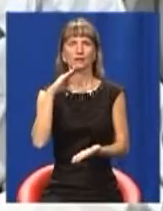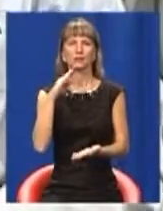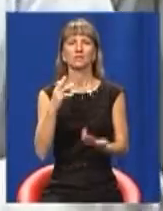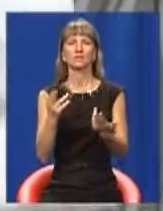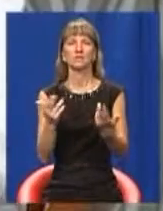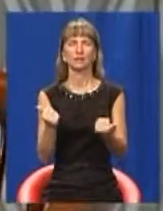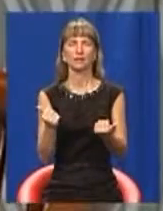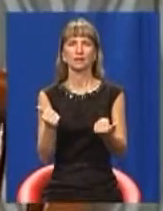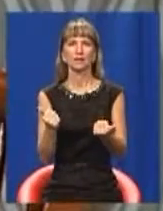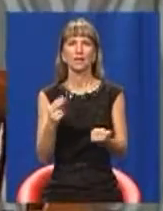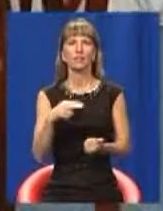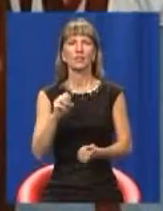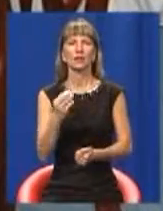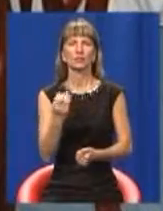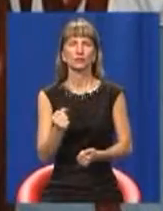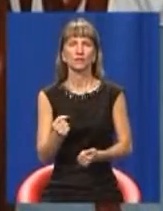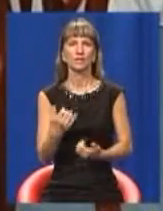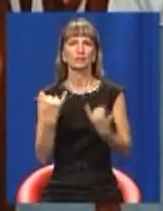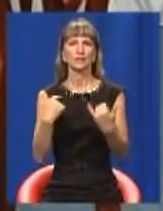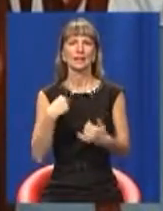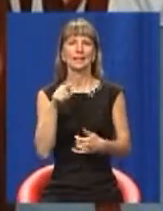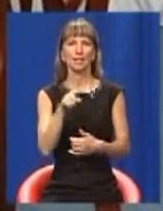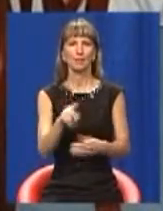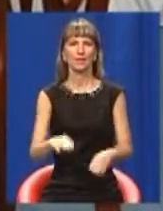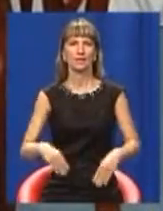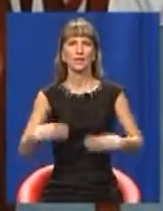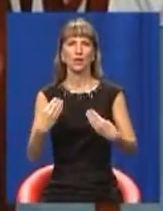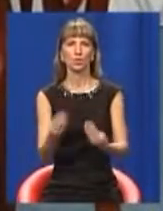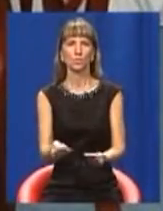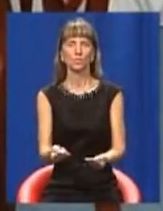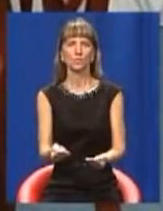Так, Даш, теперь я тебе даю